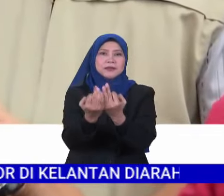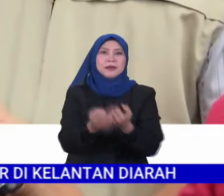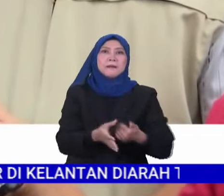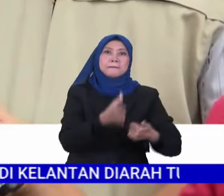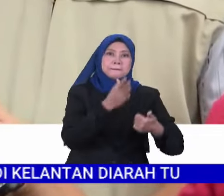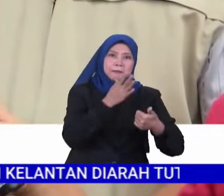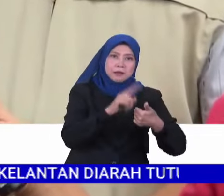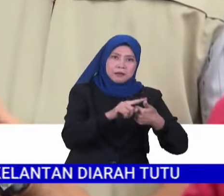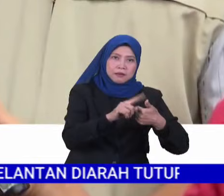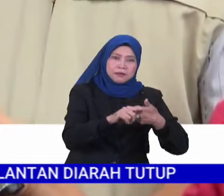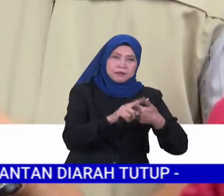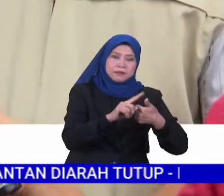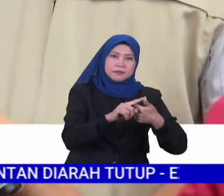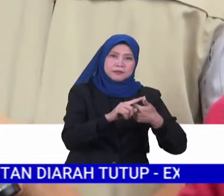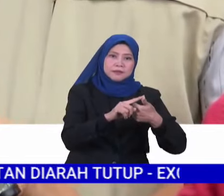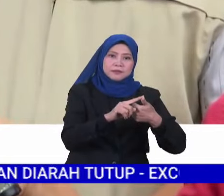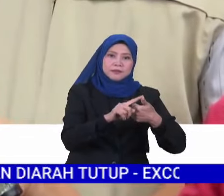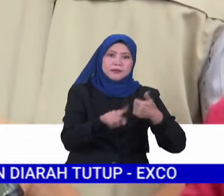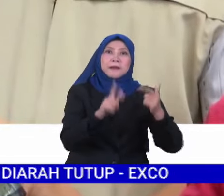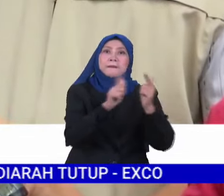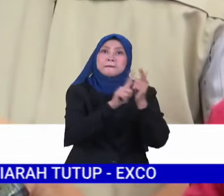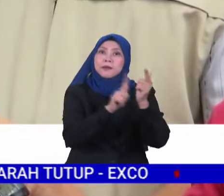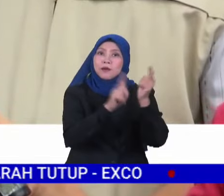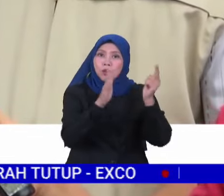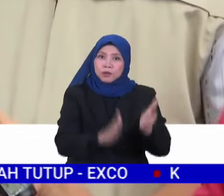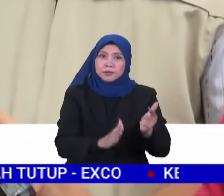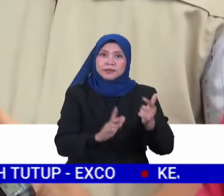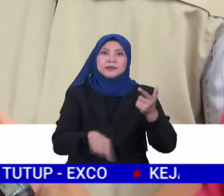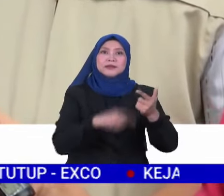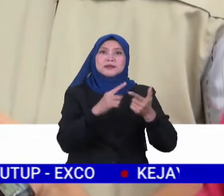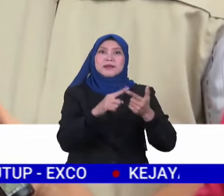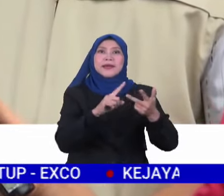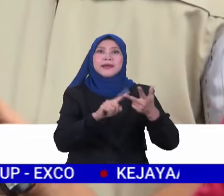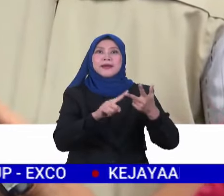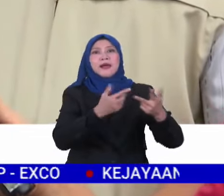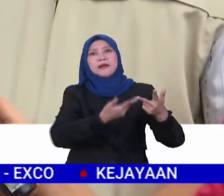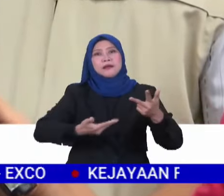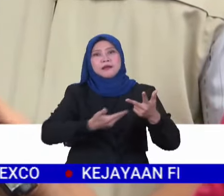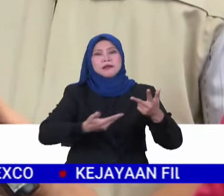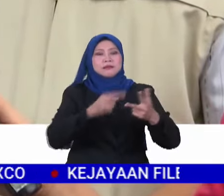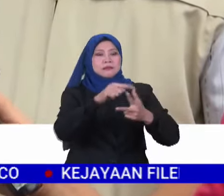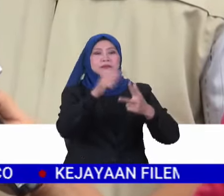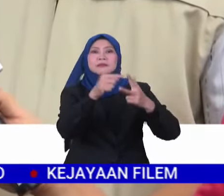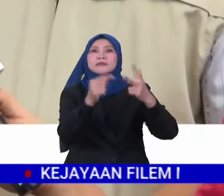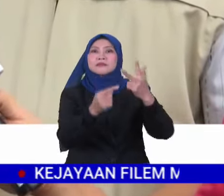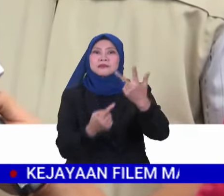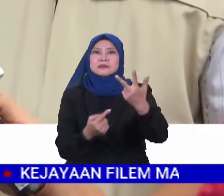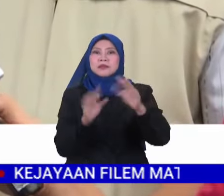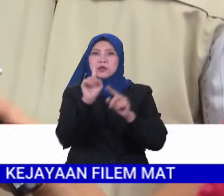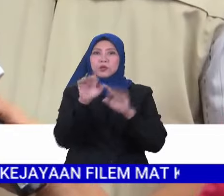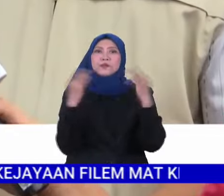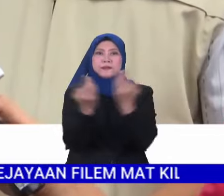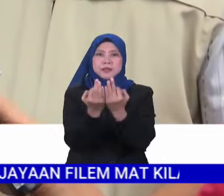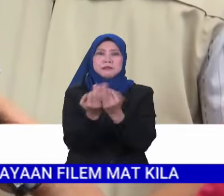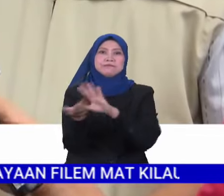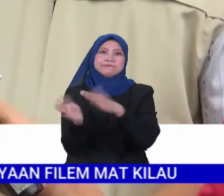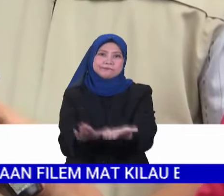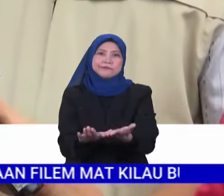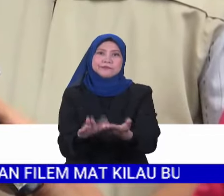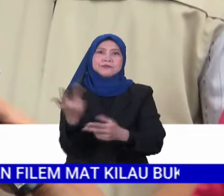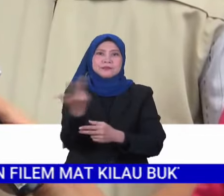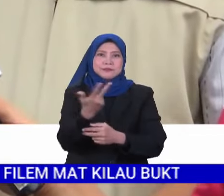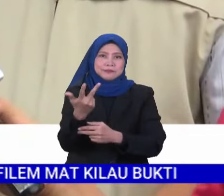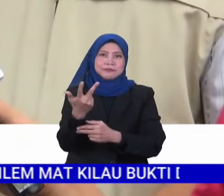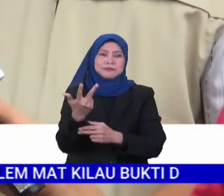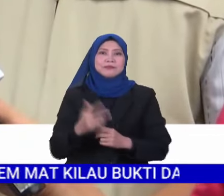ibu dia menantu dia dan juga anak da3 beranak satu keluarga jadi